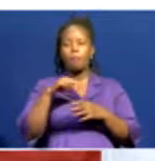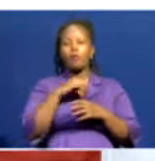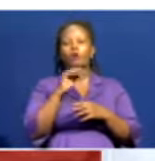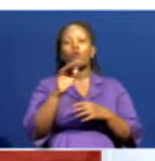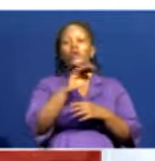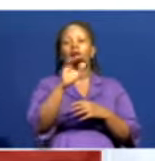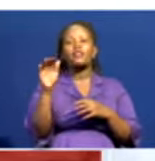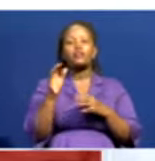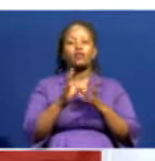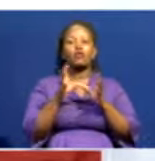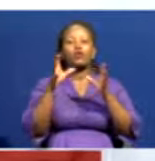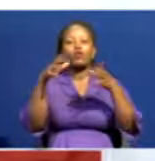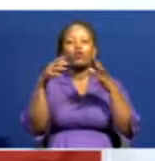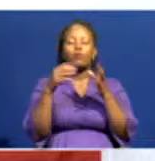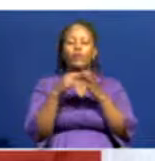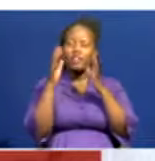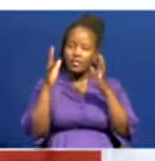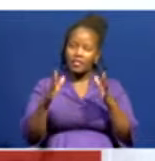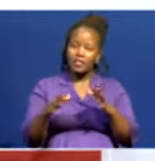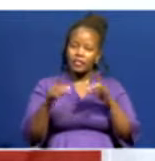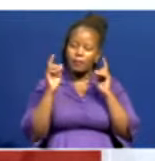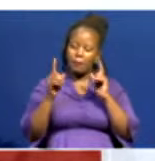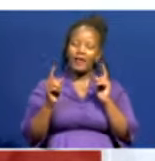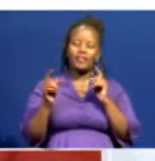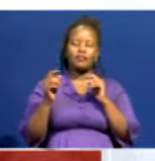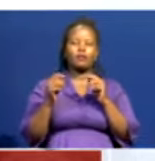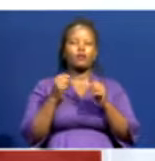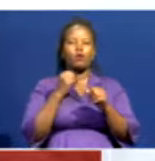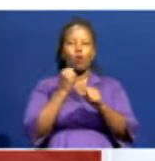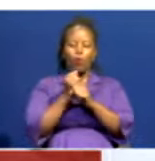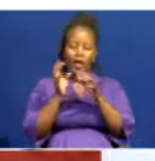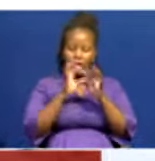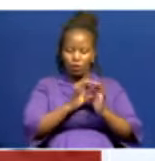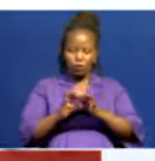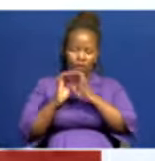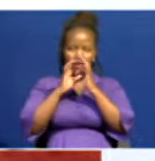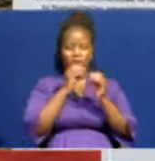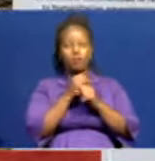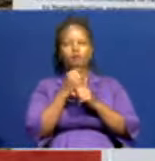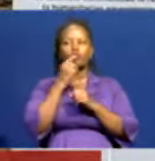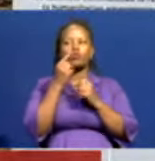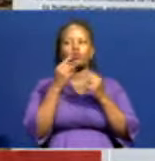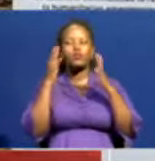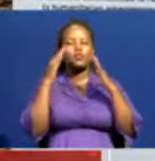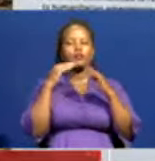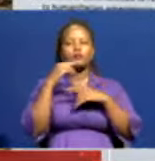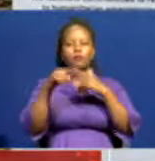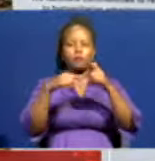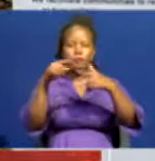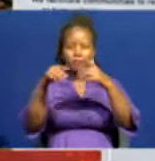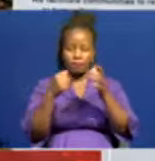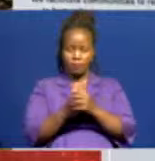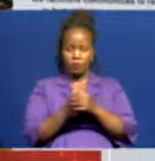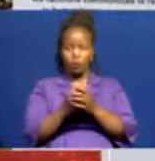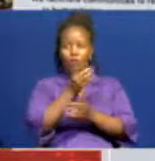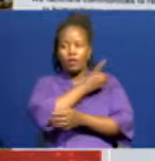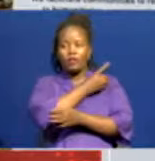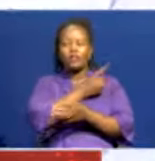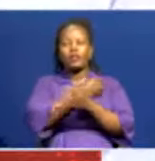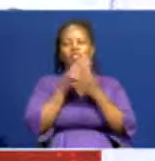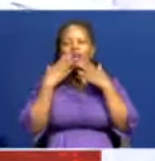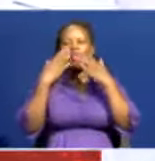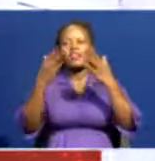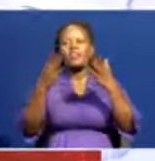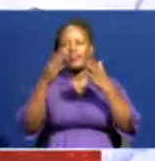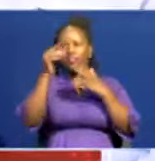to come forward, join hands with us, and we are ready to drive this AIDS Go Away campaign. Daktari Manish alipongeza serikali kwa